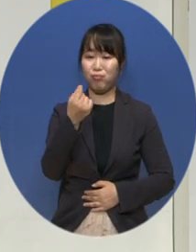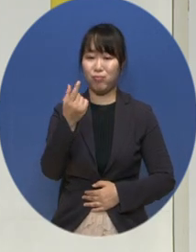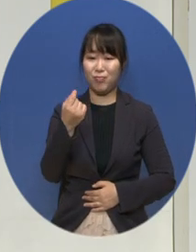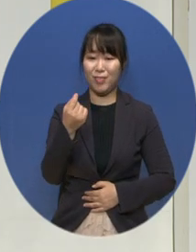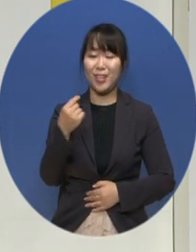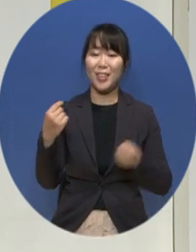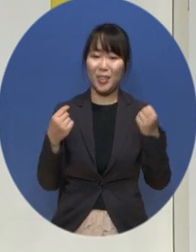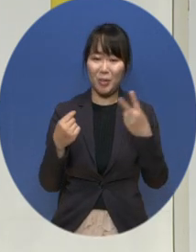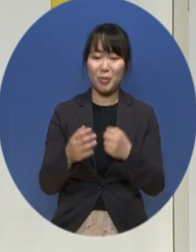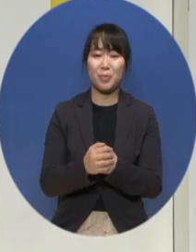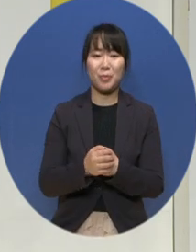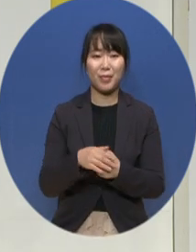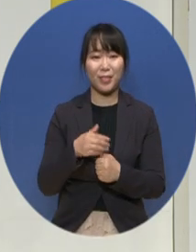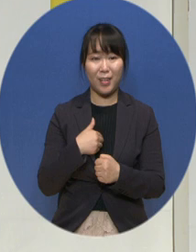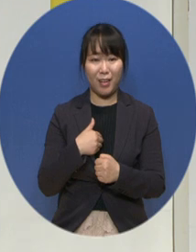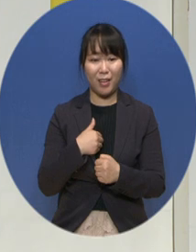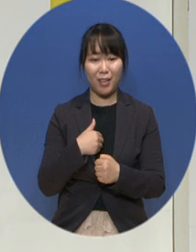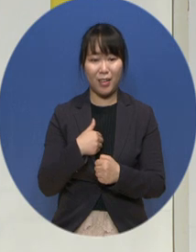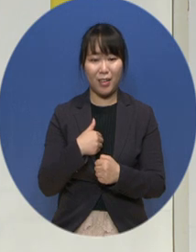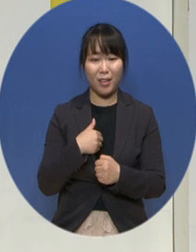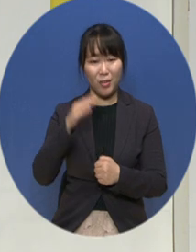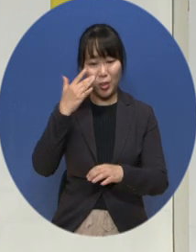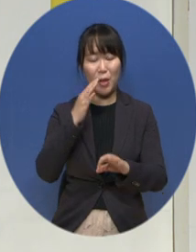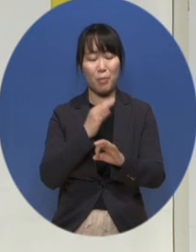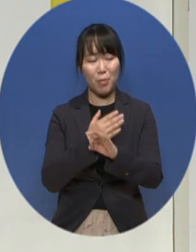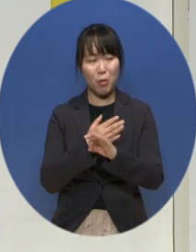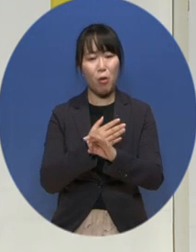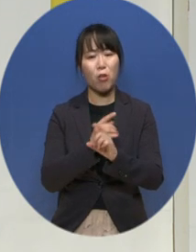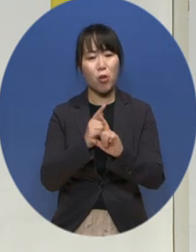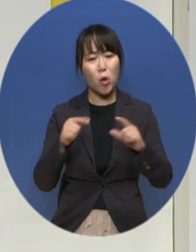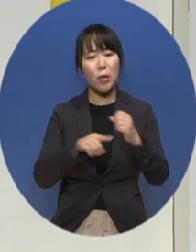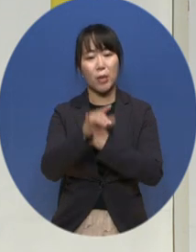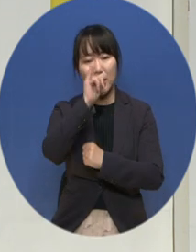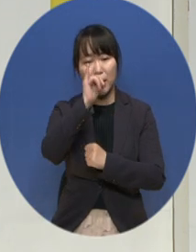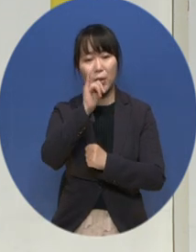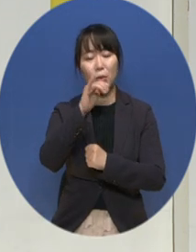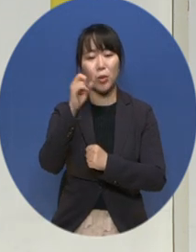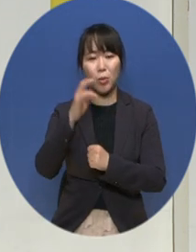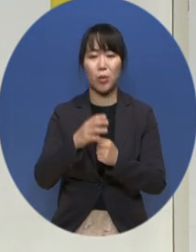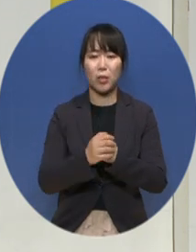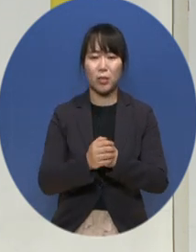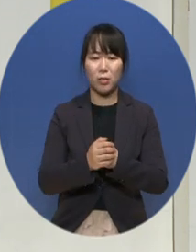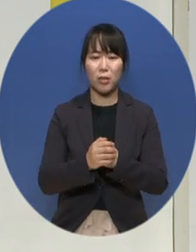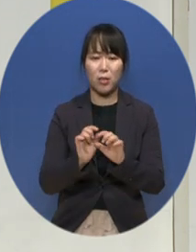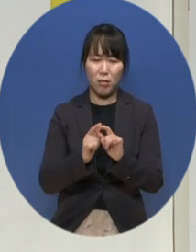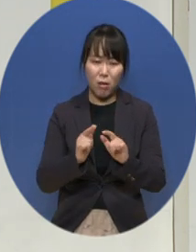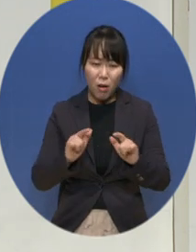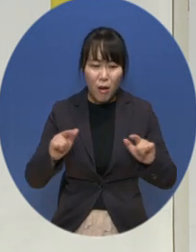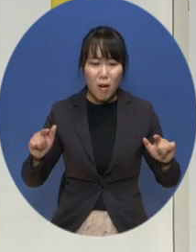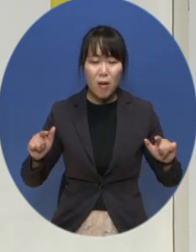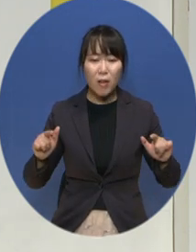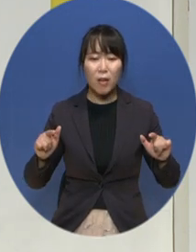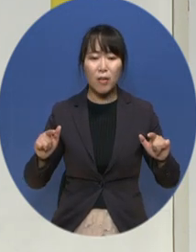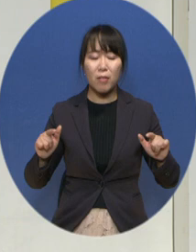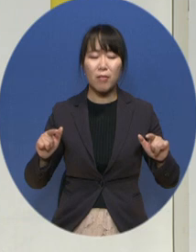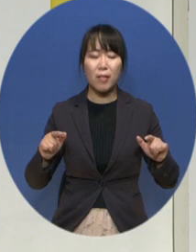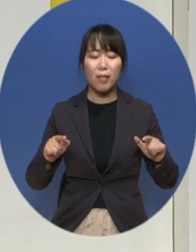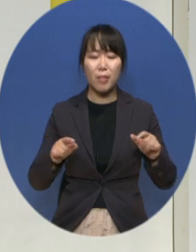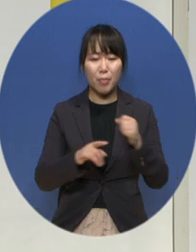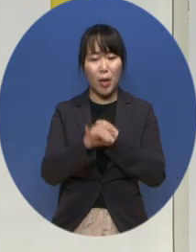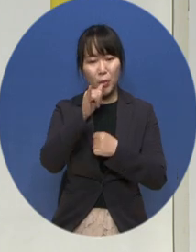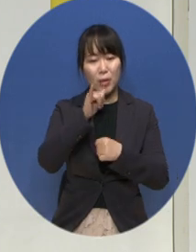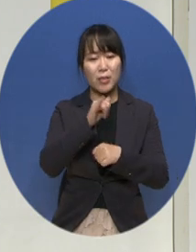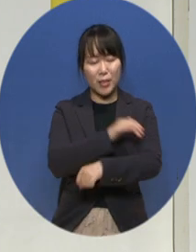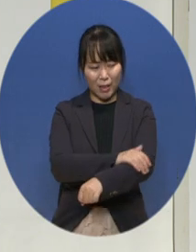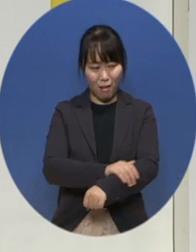4 그리고 제가 되면 여러 의미가 있겠죠 아 그런 의미가 있겠고 아마 자신 여러 의미가 있겠고 또